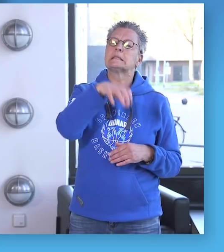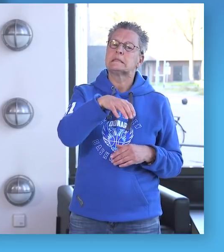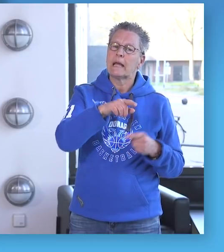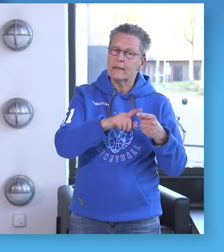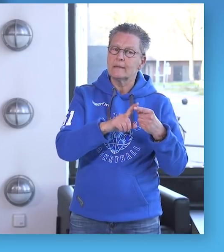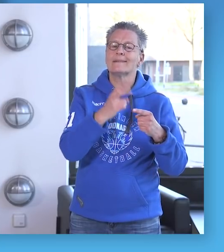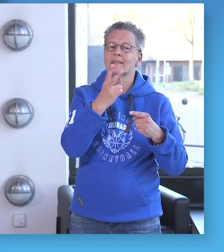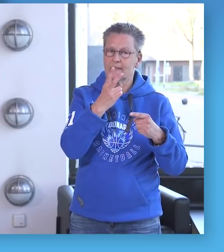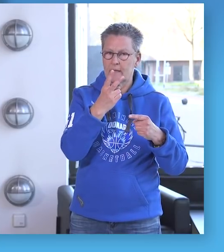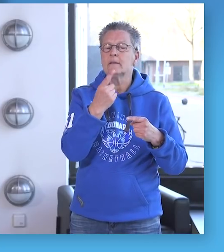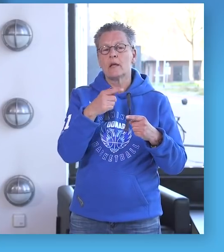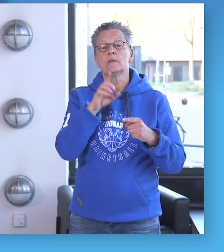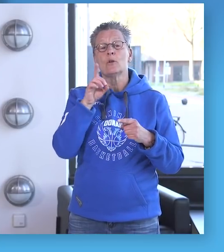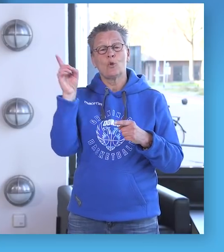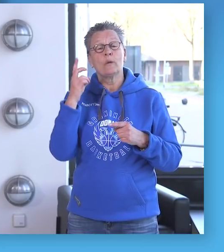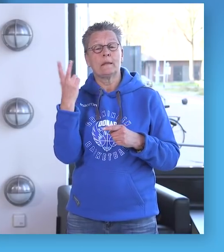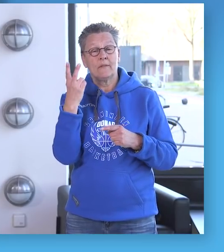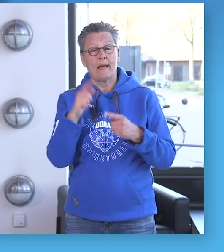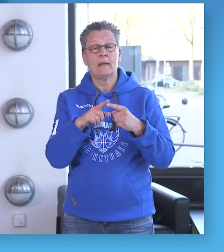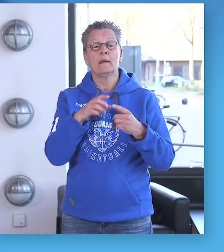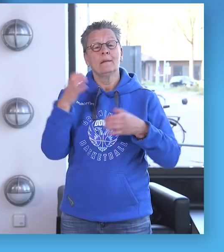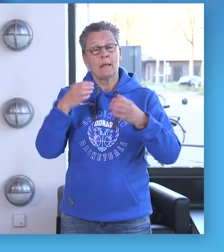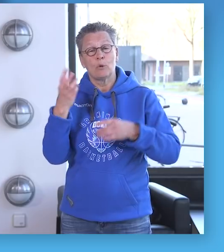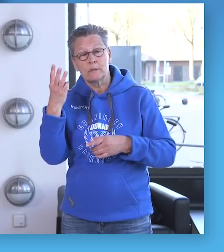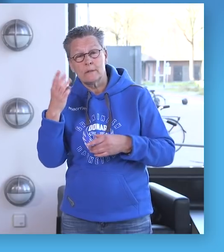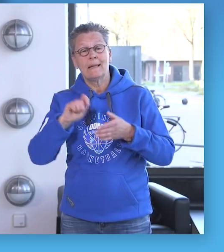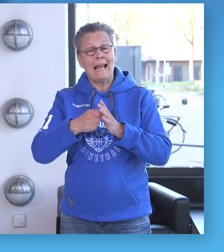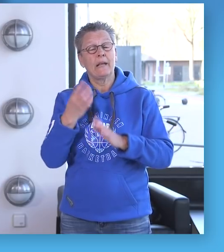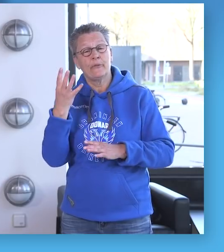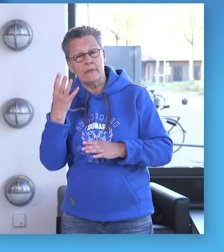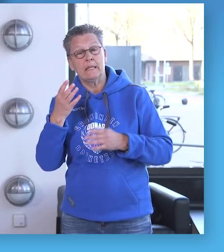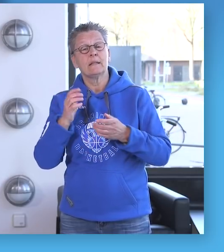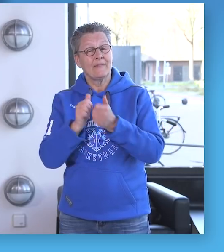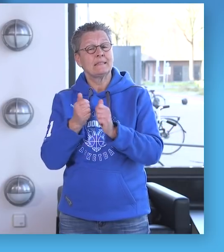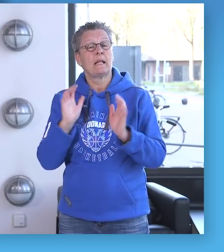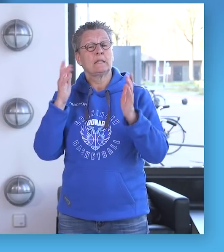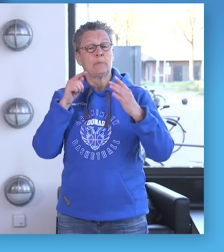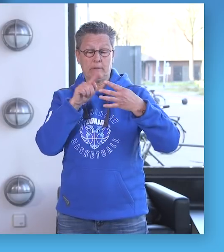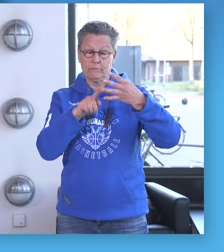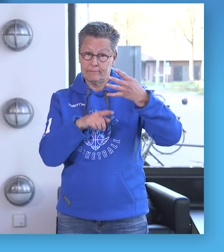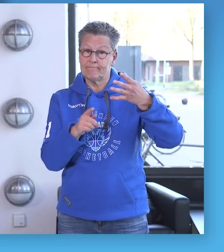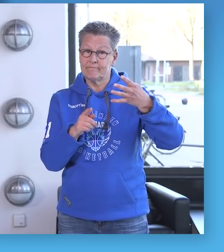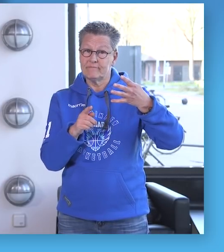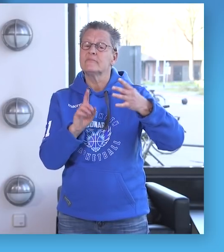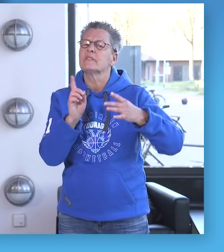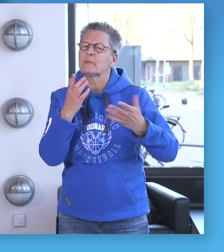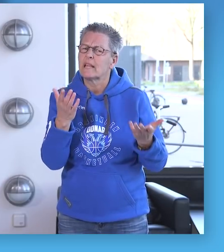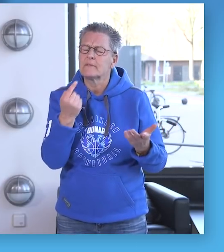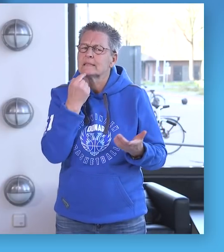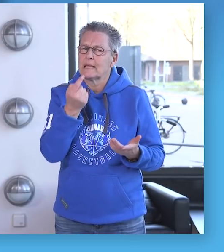Donar op 2 met 22 wedstrijden. Den Bosch op 3 en Leiden op 4. Wat zegt dit, Erik? Wat betekent dit?